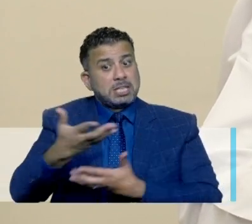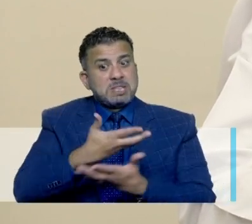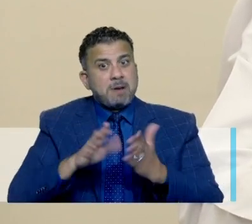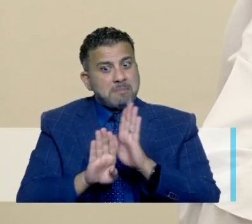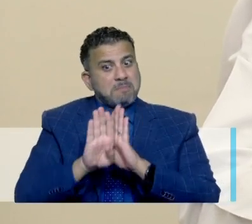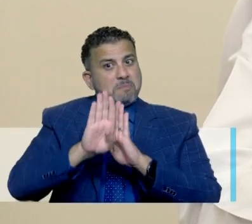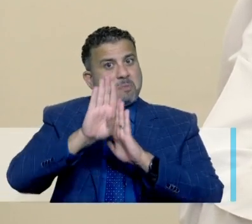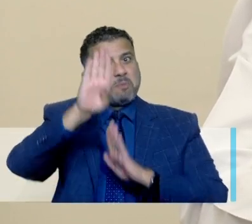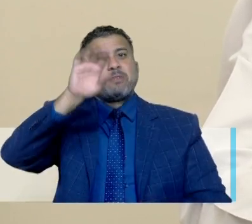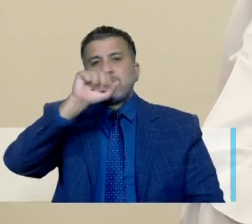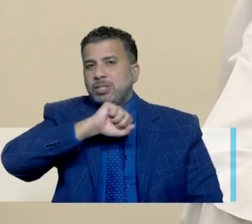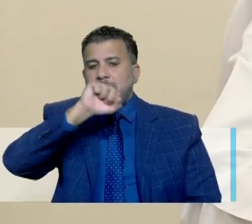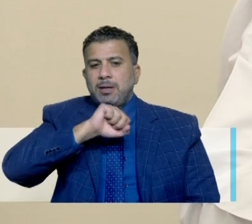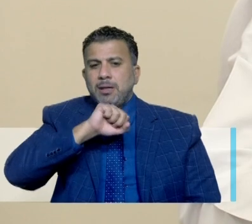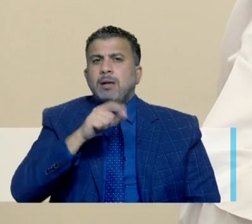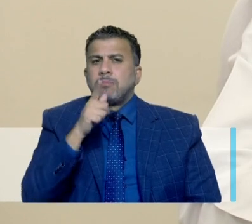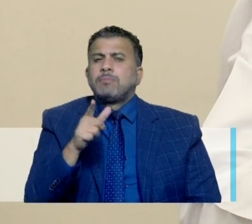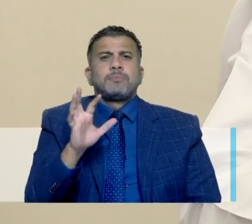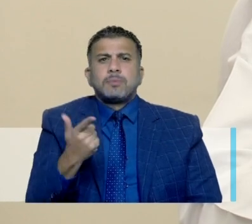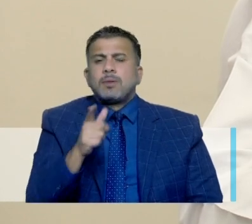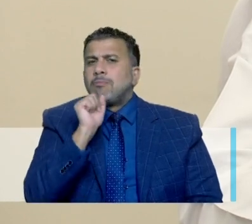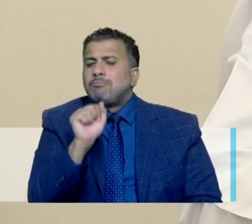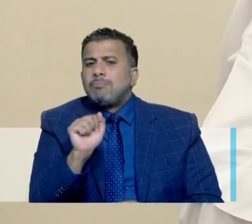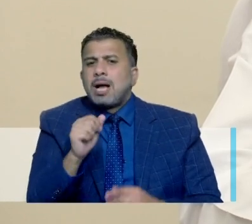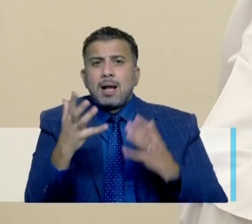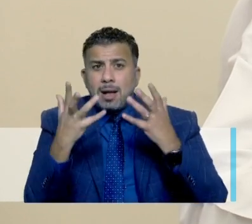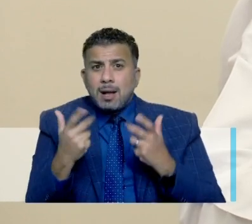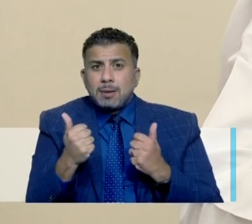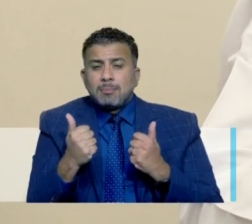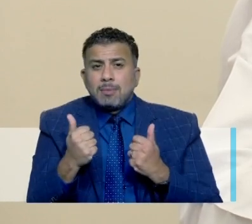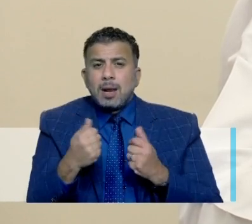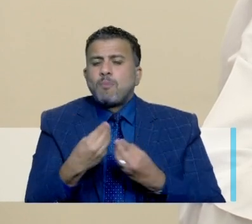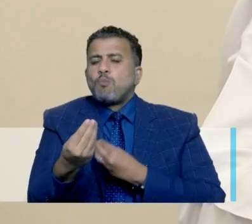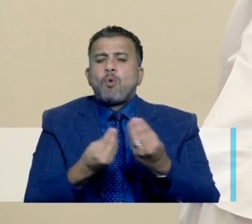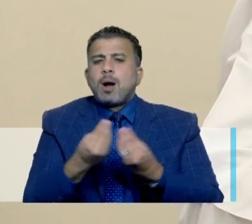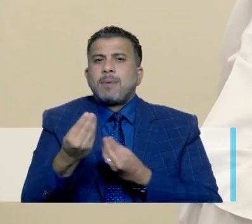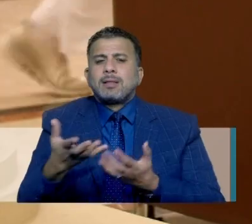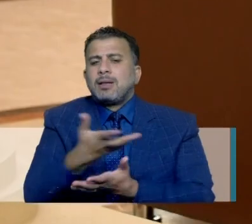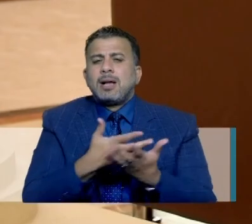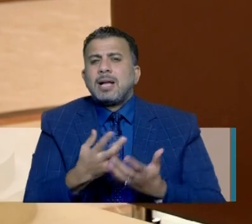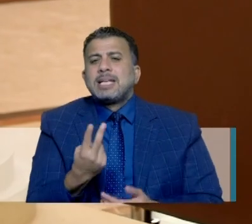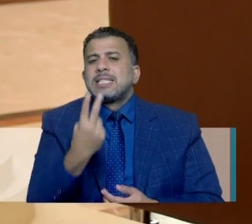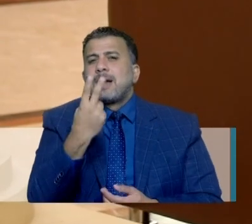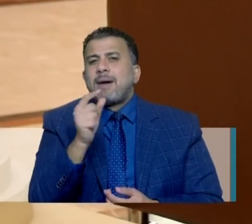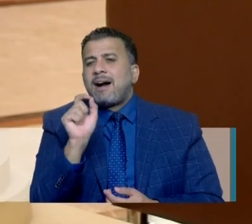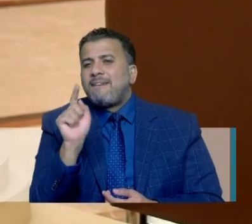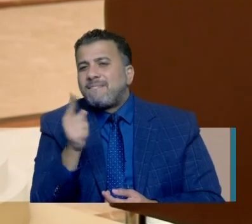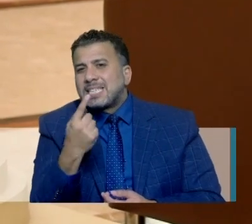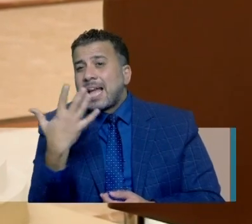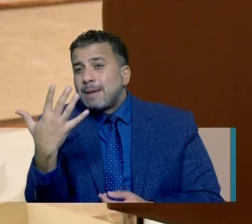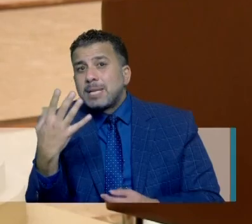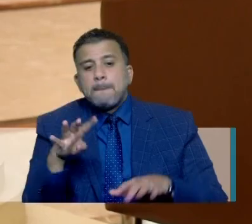اماره الشارقه اما بالنسبه للره وصلت الى اجمالي قيمه المعاملات المتداوله الى 7.5 مليار